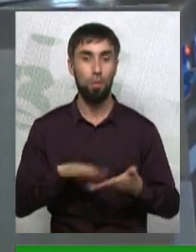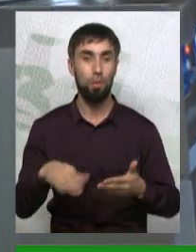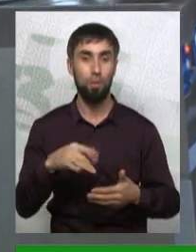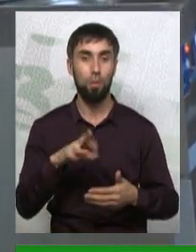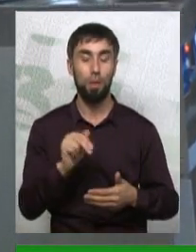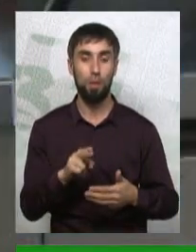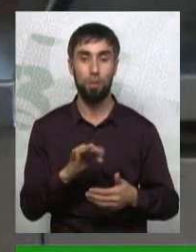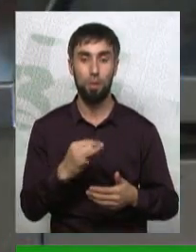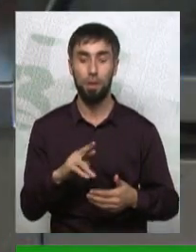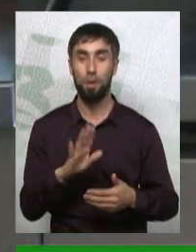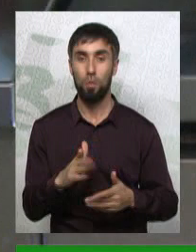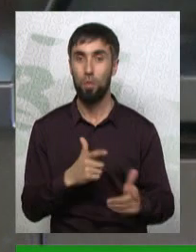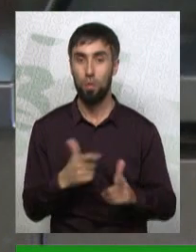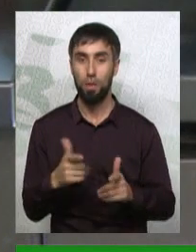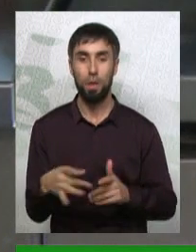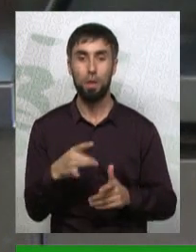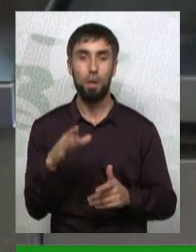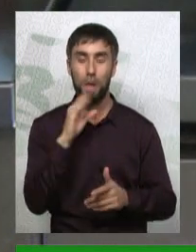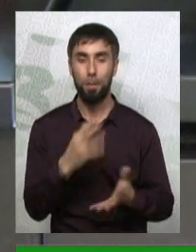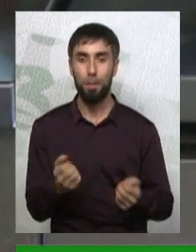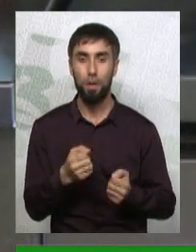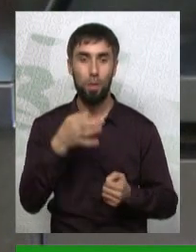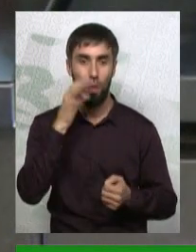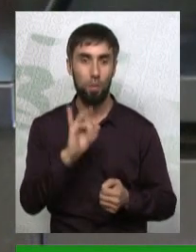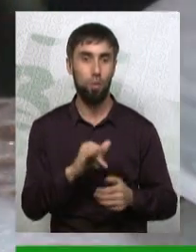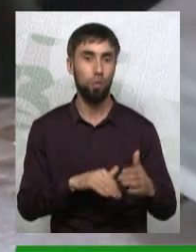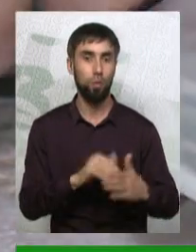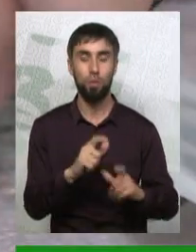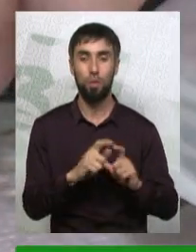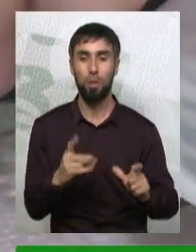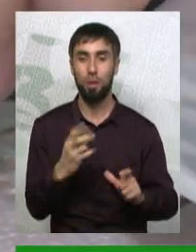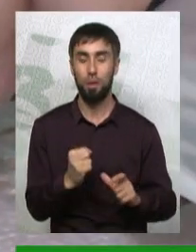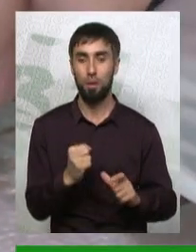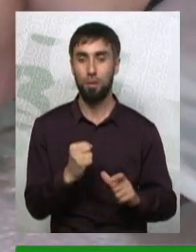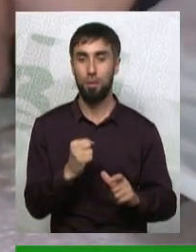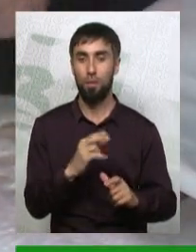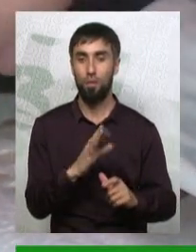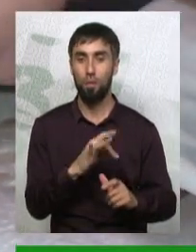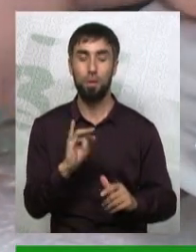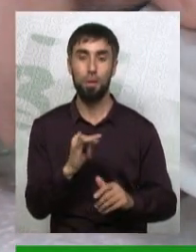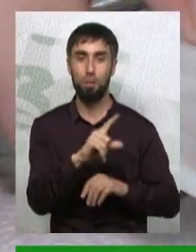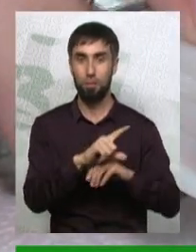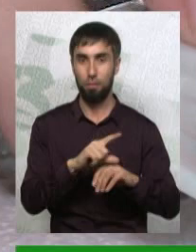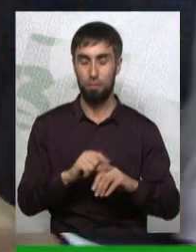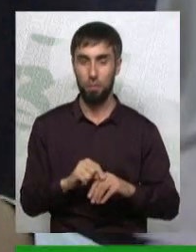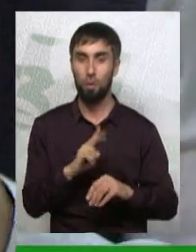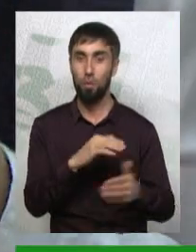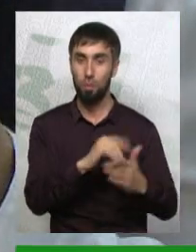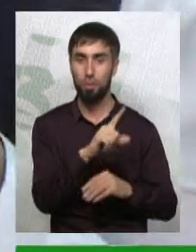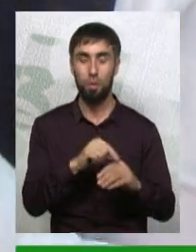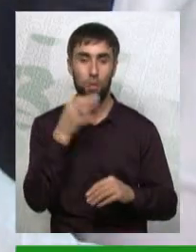как концепция будет готова, регионы смогут взять опыт лучших школ на вооружение и сделать обеды учеников